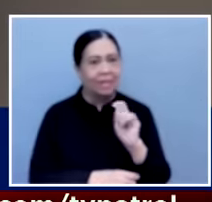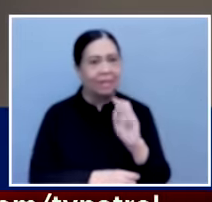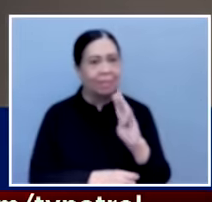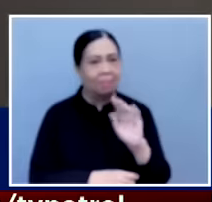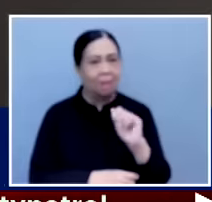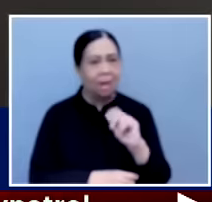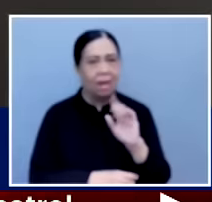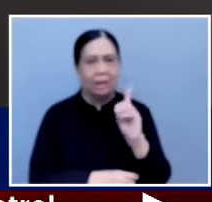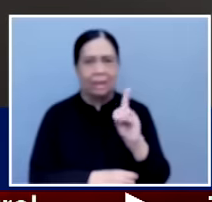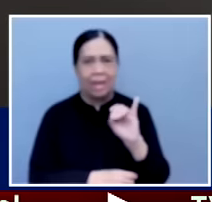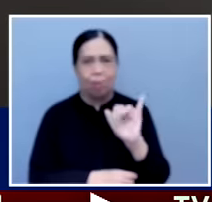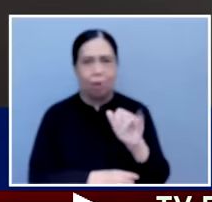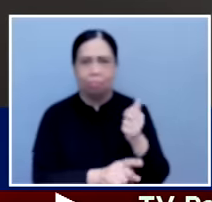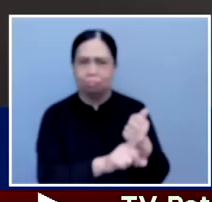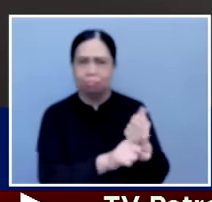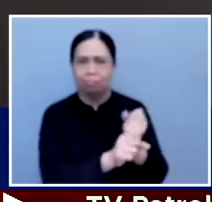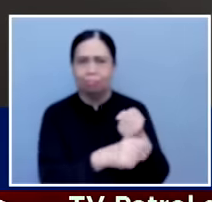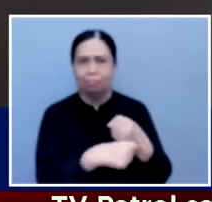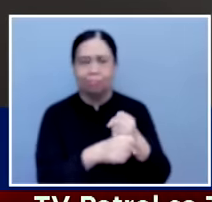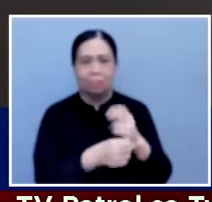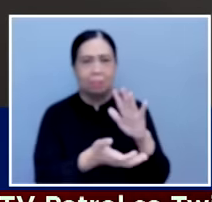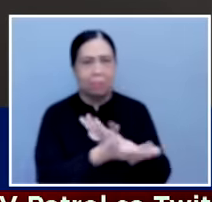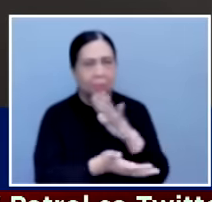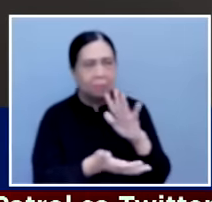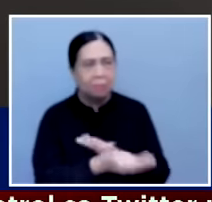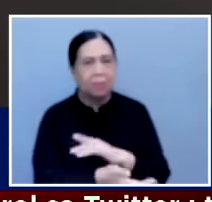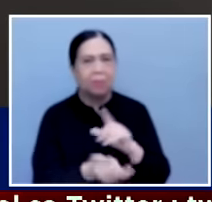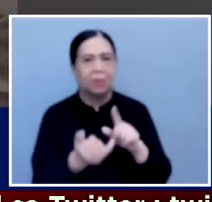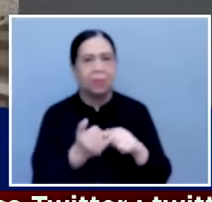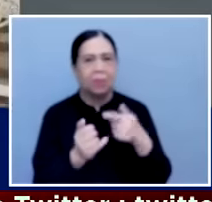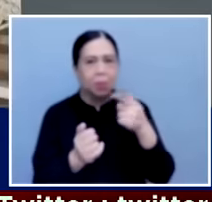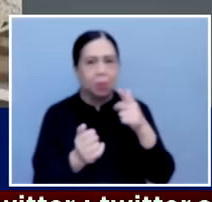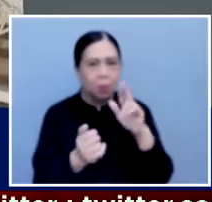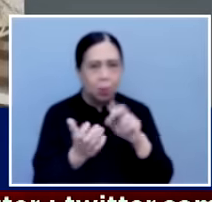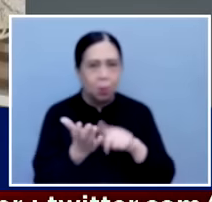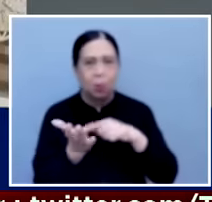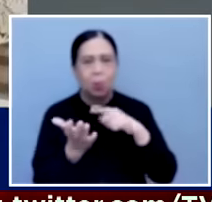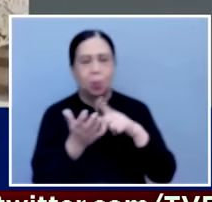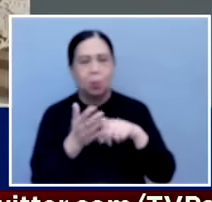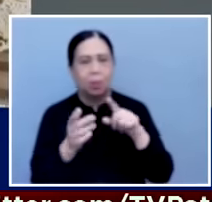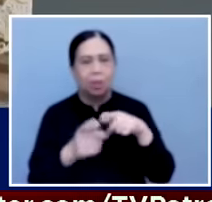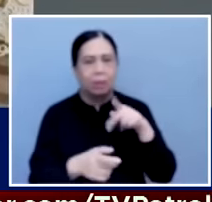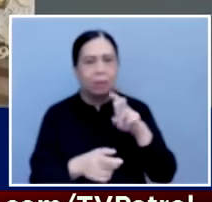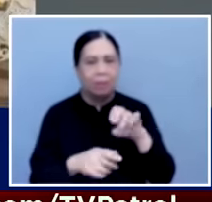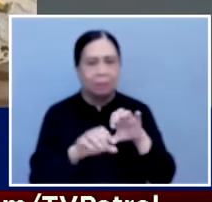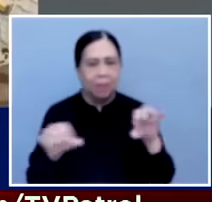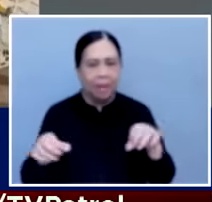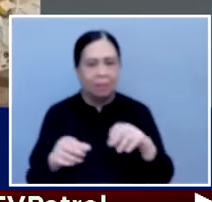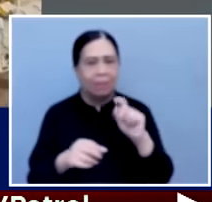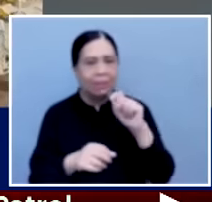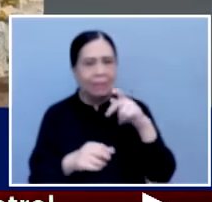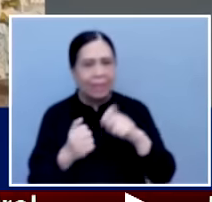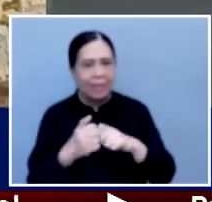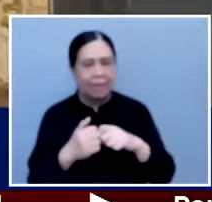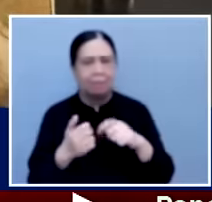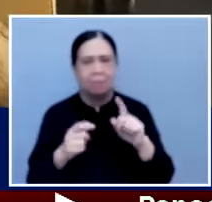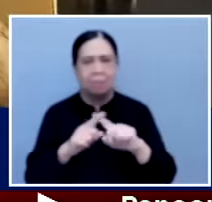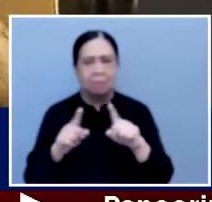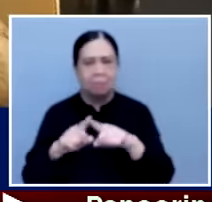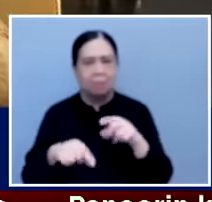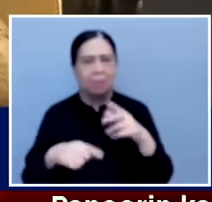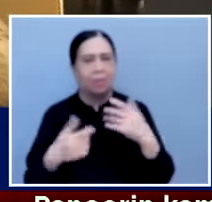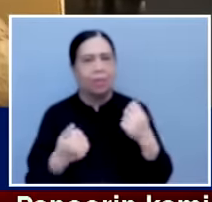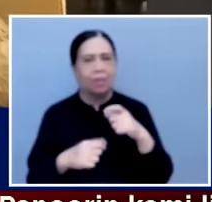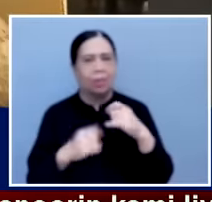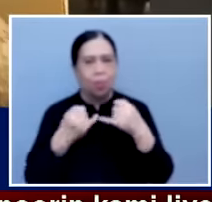ang mga ito nagawa sa dyaryo, glue, PVC pipes, masking tape, carton boxes at wire.